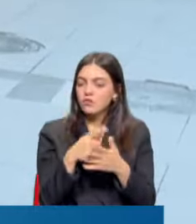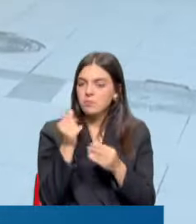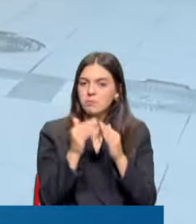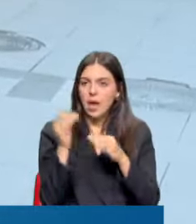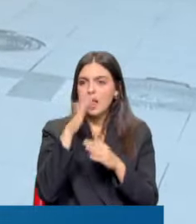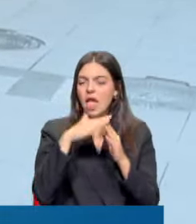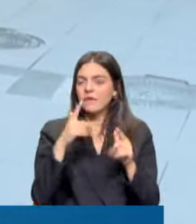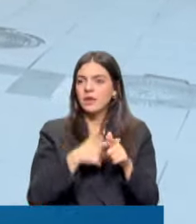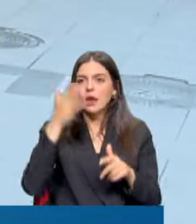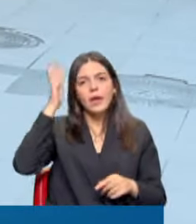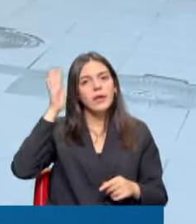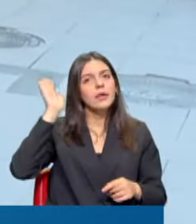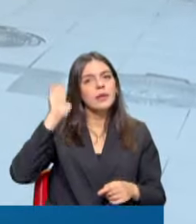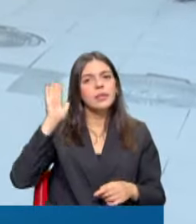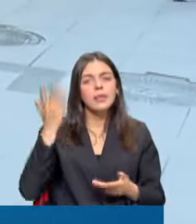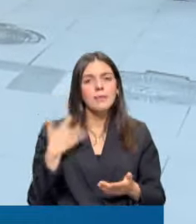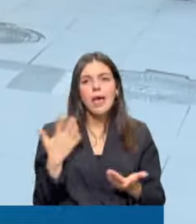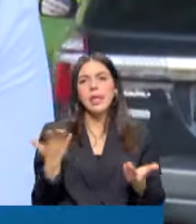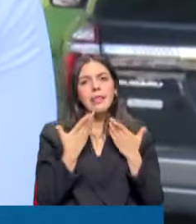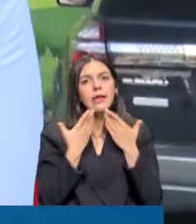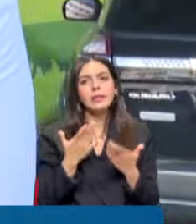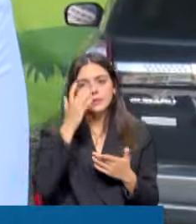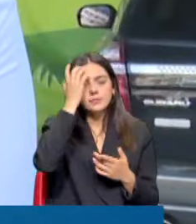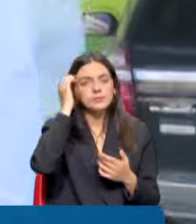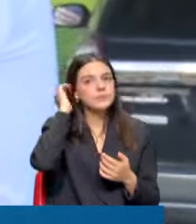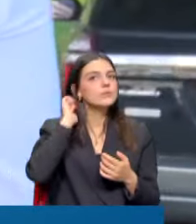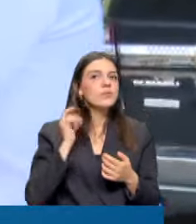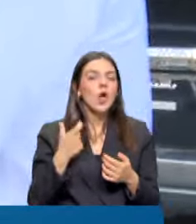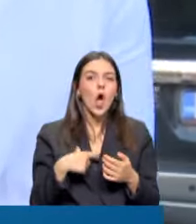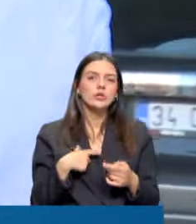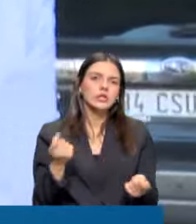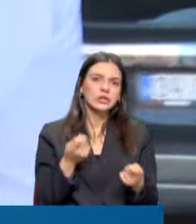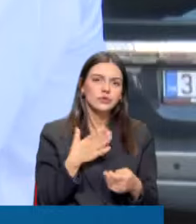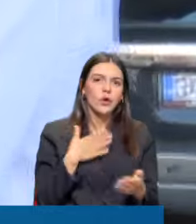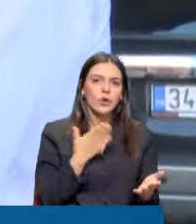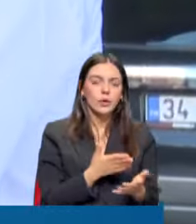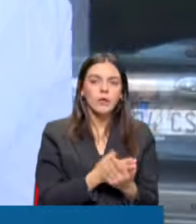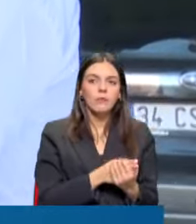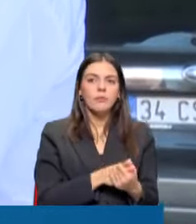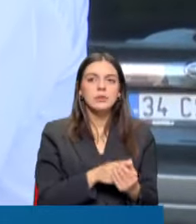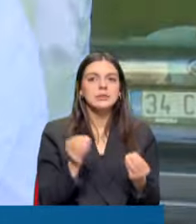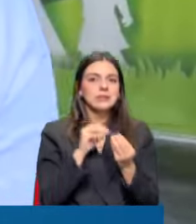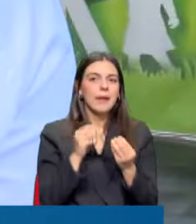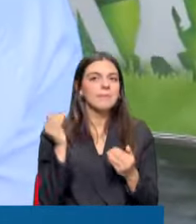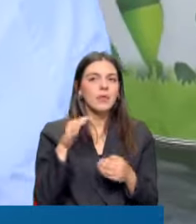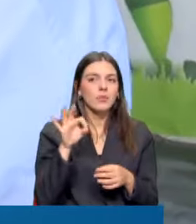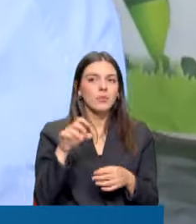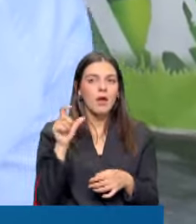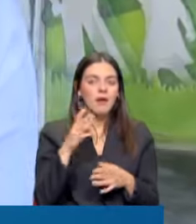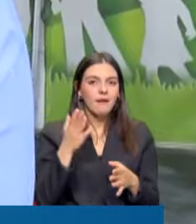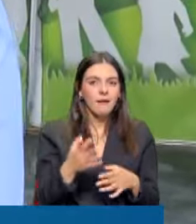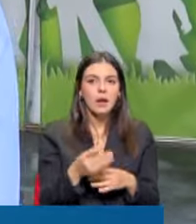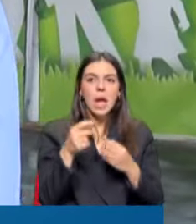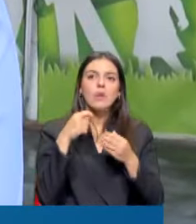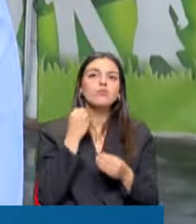kiraları aldı başını gitti. Ben daha ne diyeyim ki? Özel sektördeyim. Zam geldi mi efendim bu yıl maaşa? Gelmedi. Borçlanarak